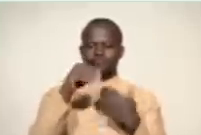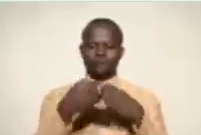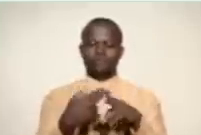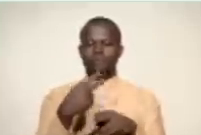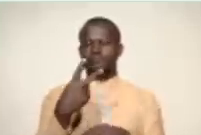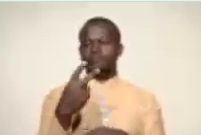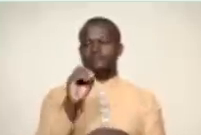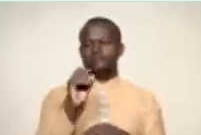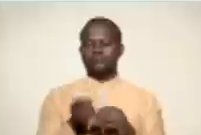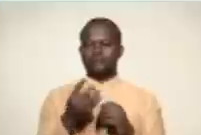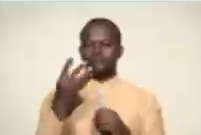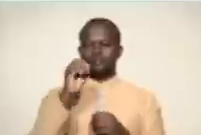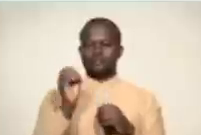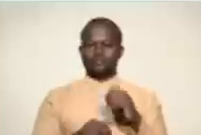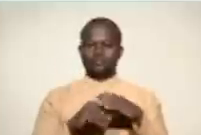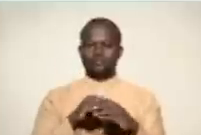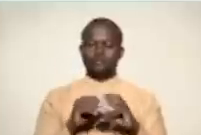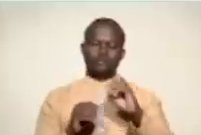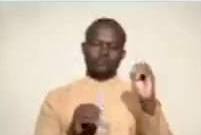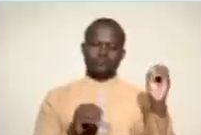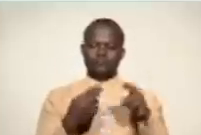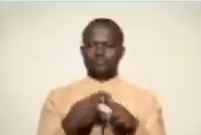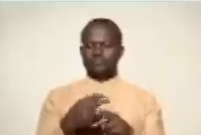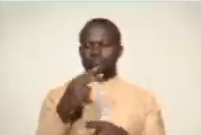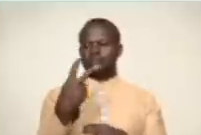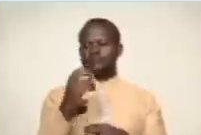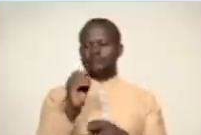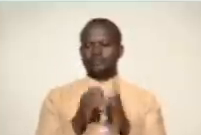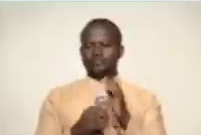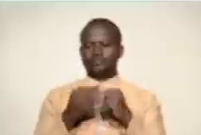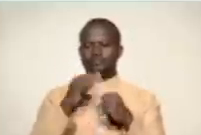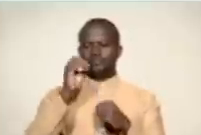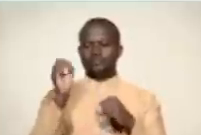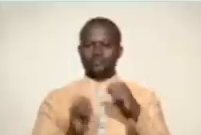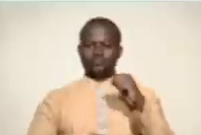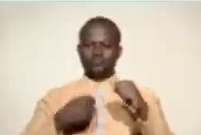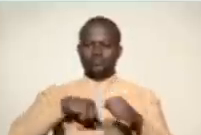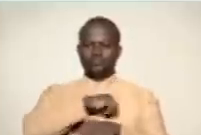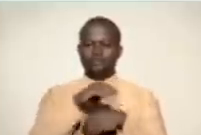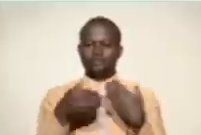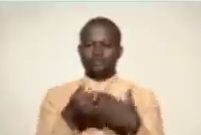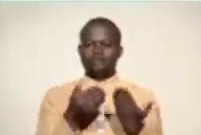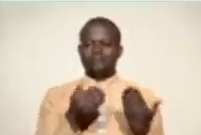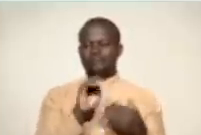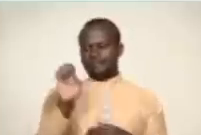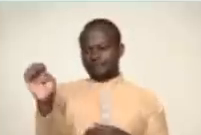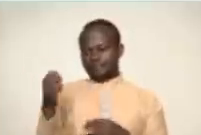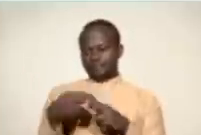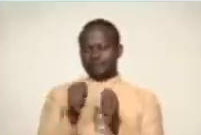kuri 24.4%, mu ntara y'Iburengerazuba kiri kuri 20.8%, mu ntara y'Iburasirazuba kiri